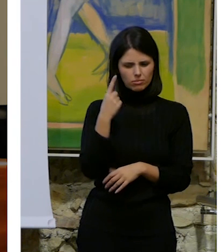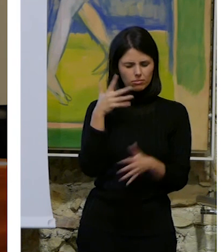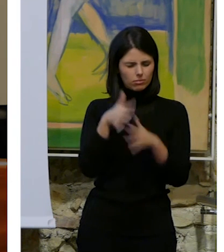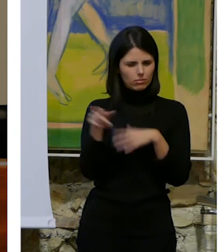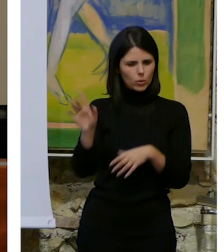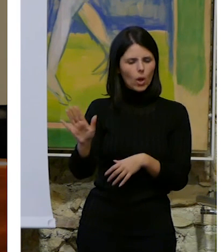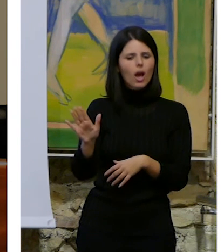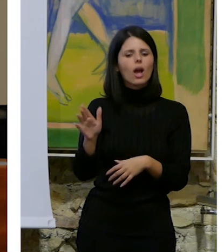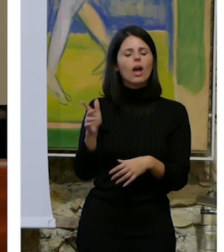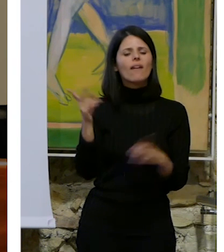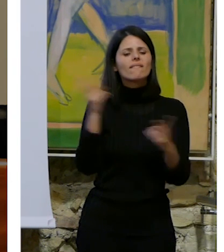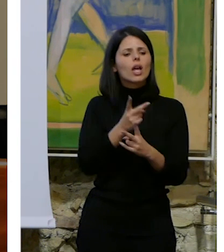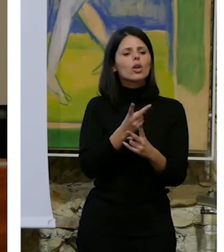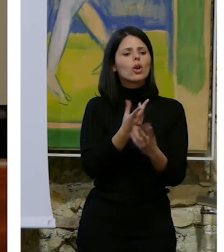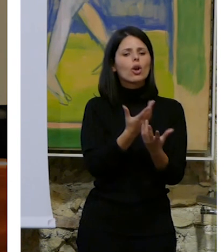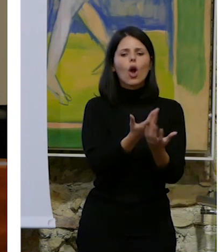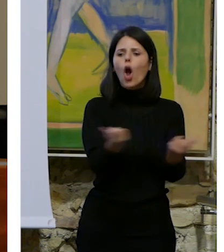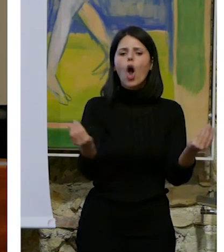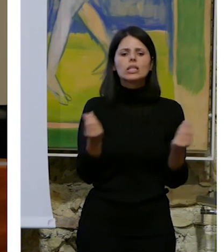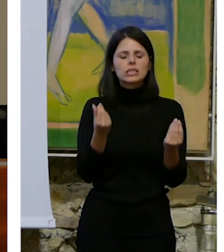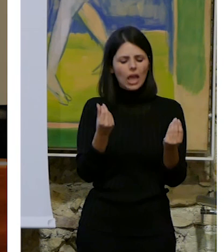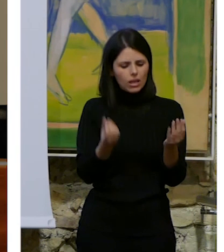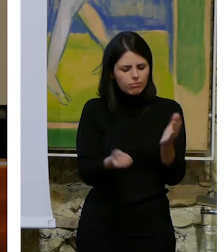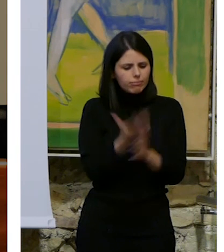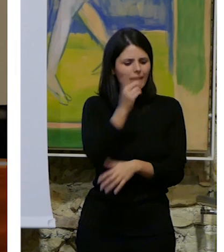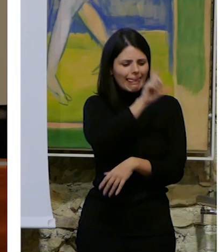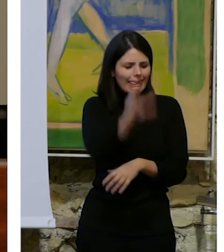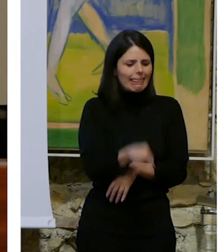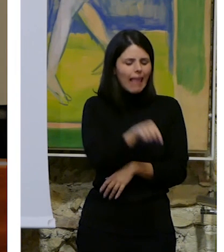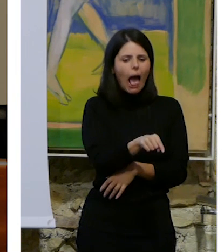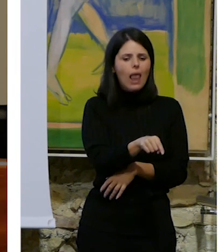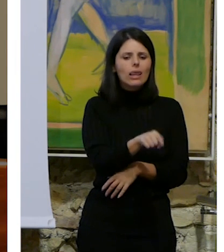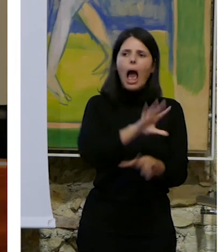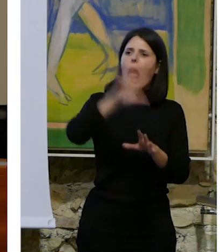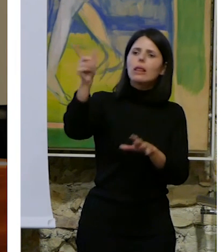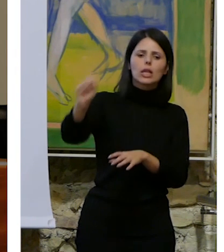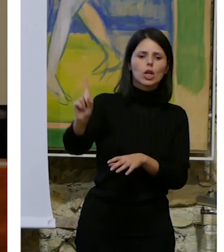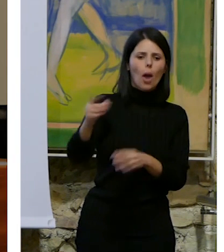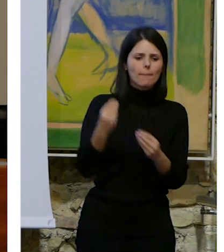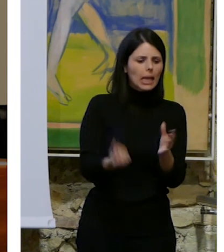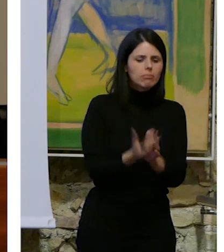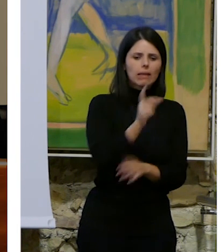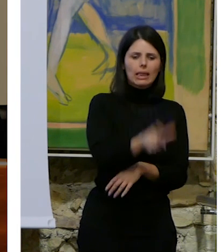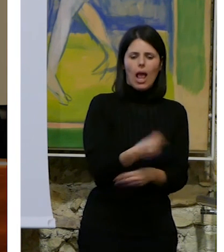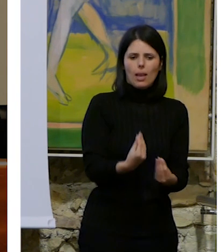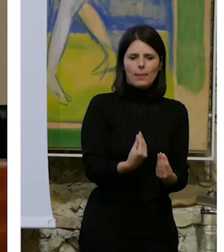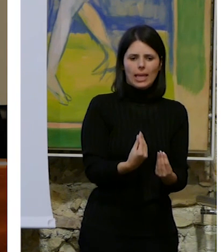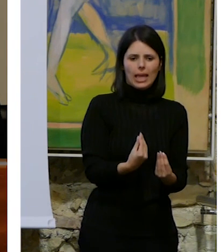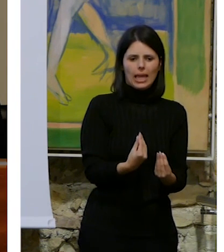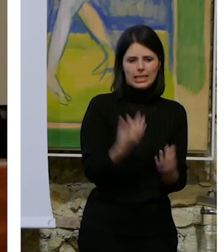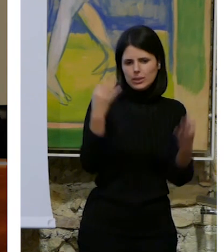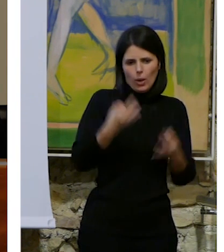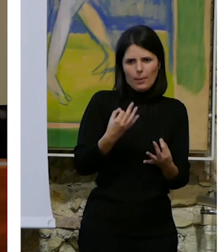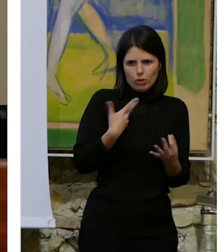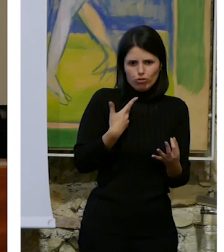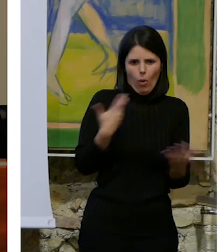ma perché certe cose nascono in Italia e non in altri paesi? C'è una ragione. Allora adesso, se mi permette, la